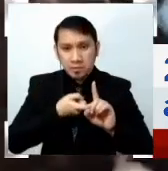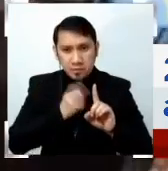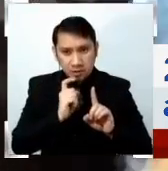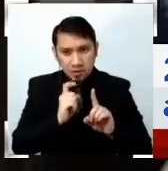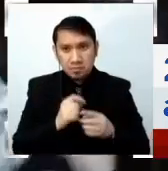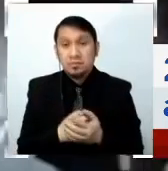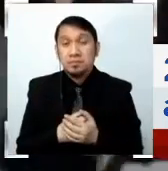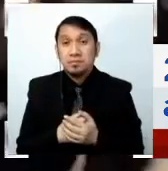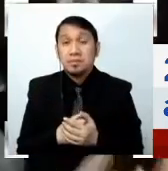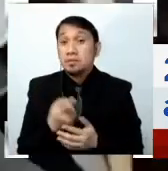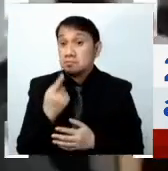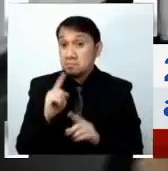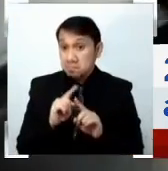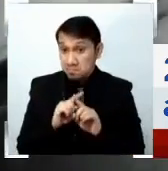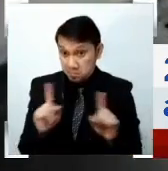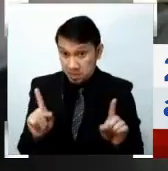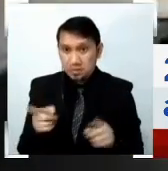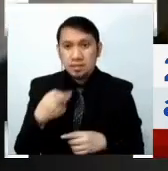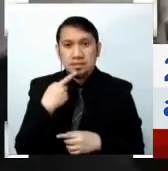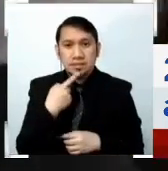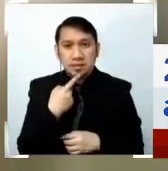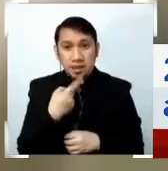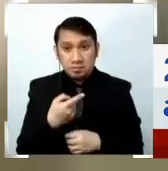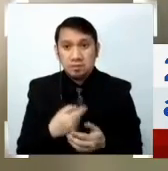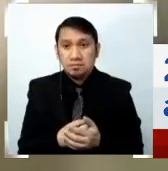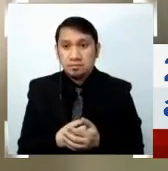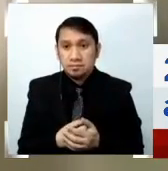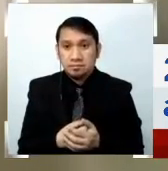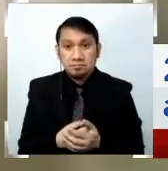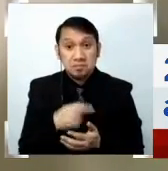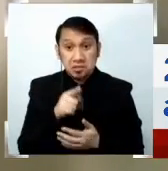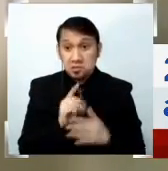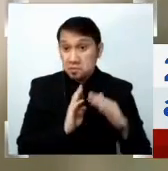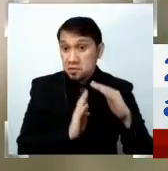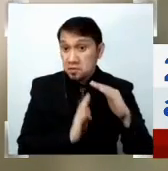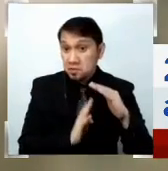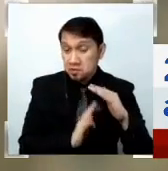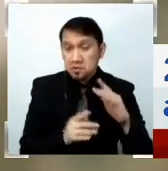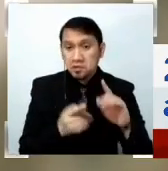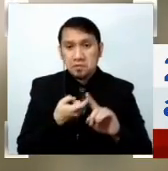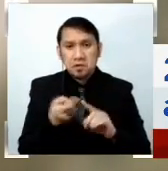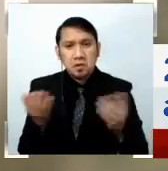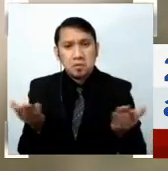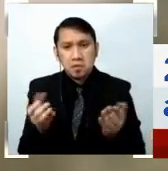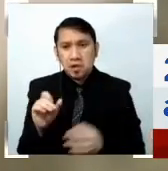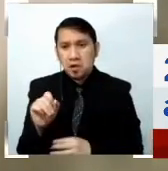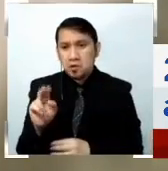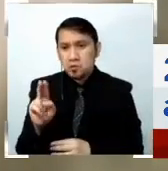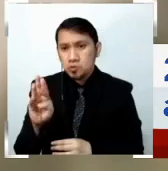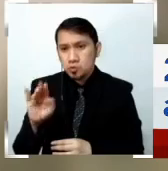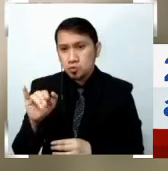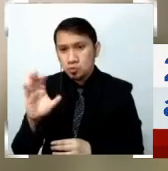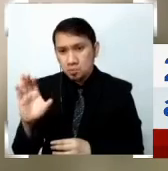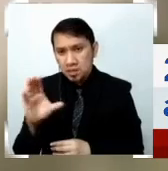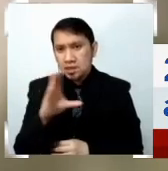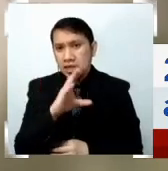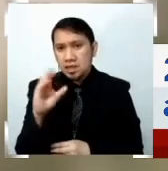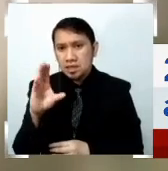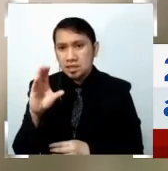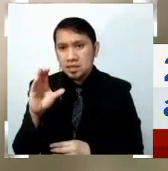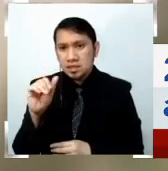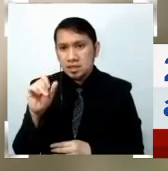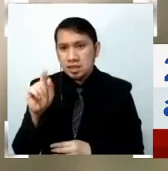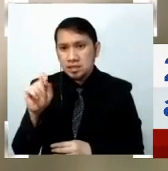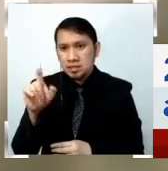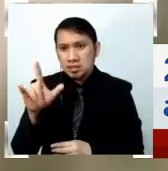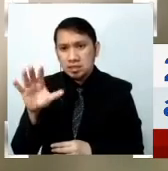niya, ang karamihan ng kanilang mga customer ay galing sa Subic, galing sa Castillejos, at galing sa San Narciso dito